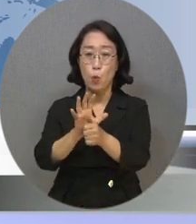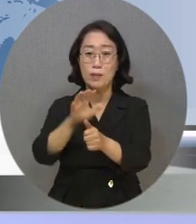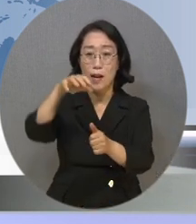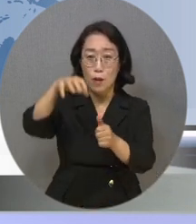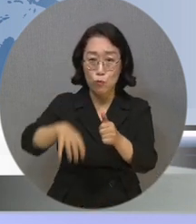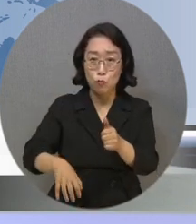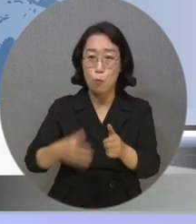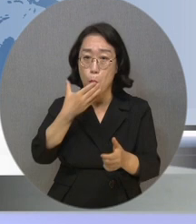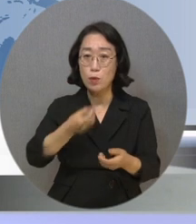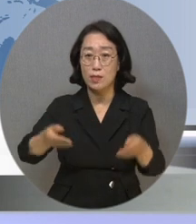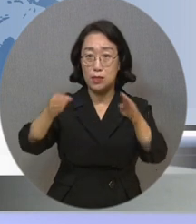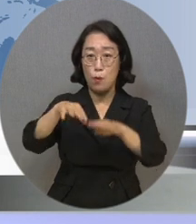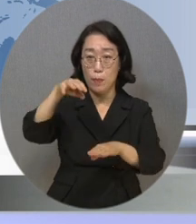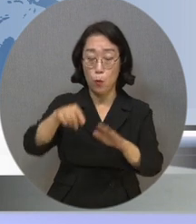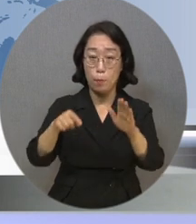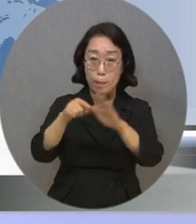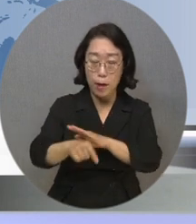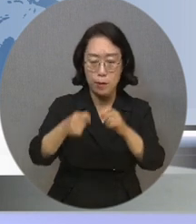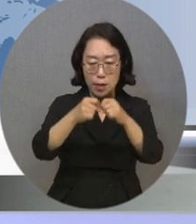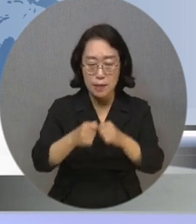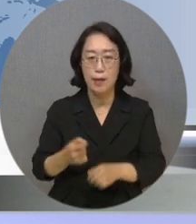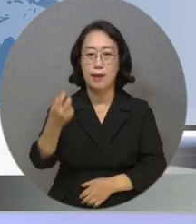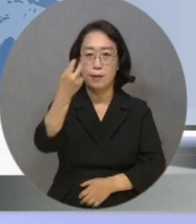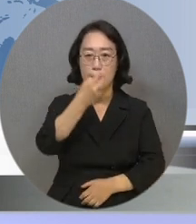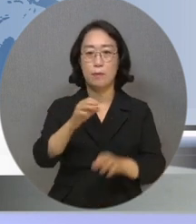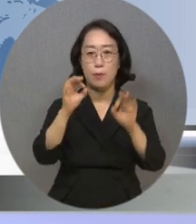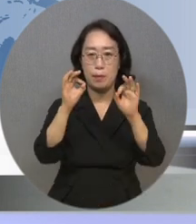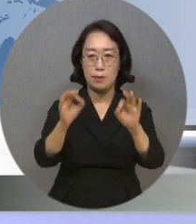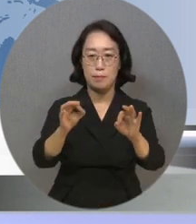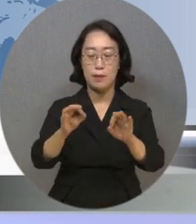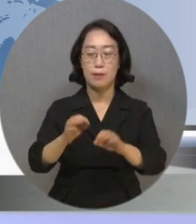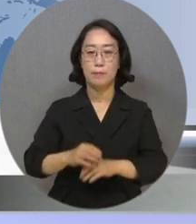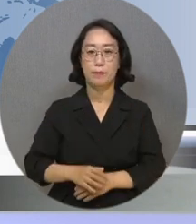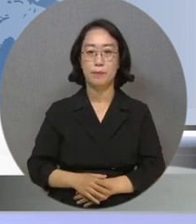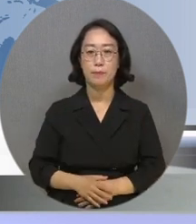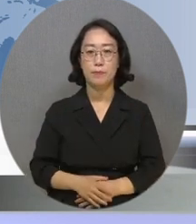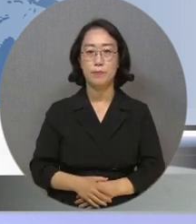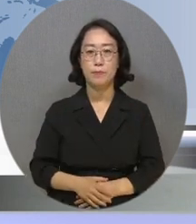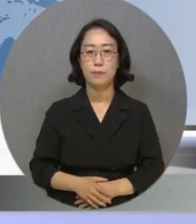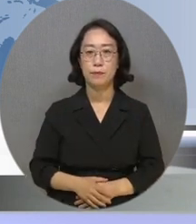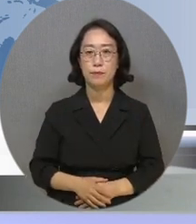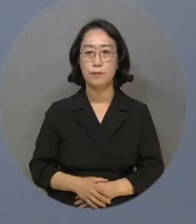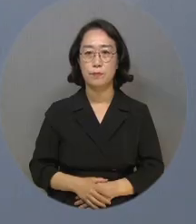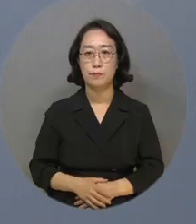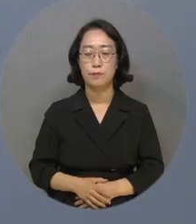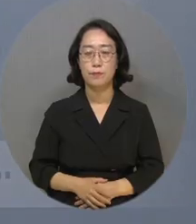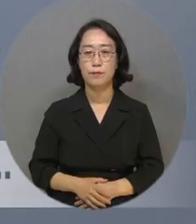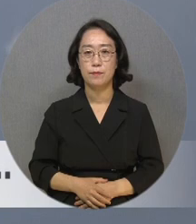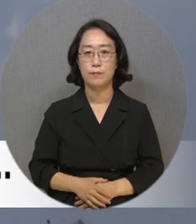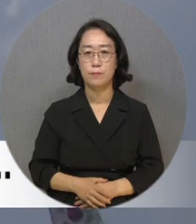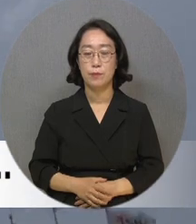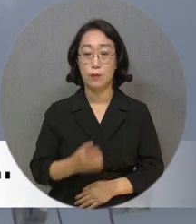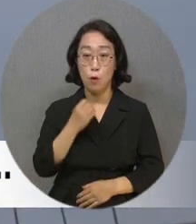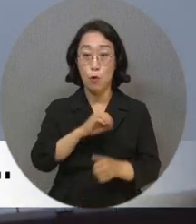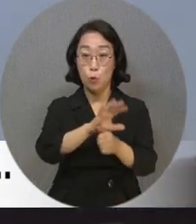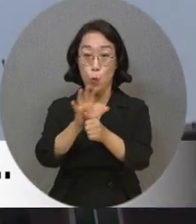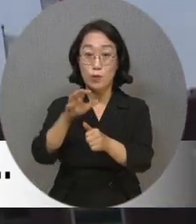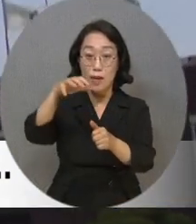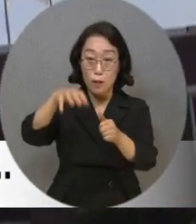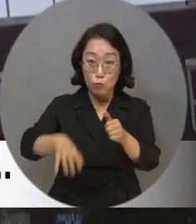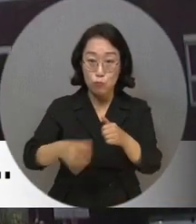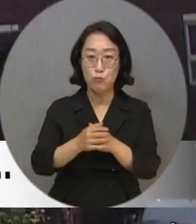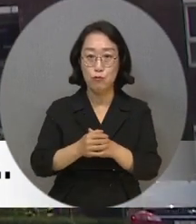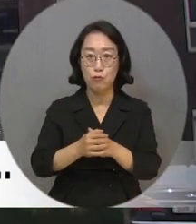한 복지관을 찾아 피해 복구 상황을 점검했습니다 최유라 기자입니다 서울 동작구에